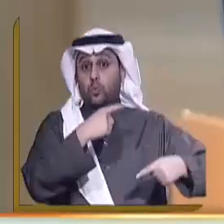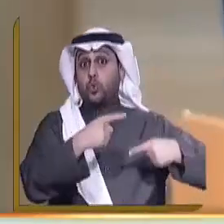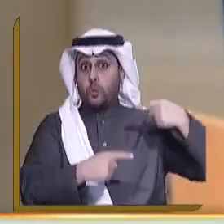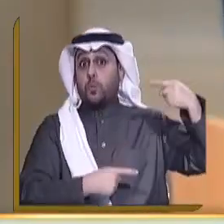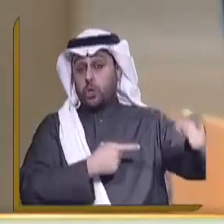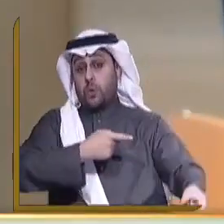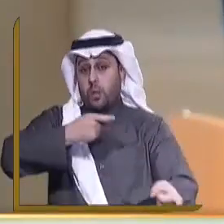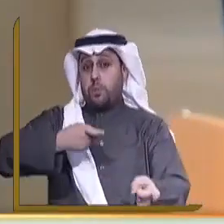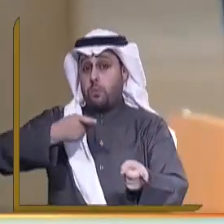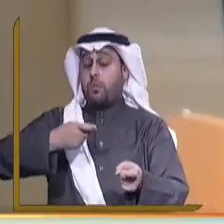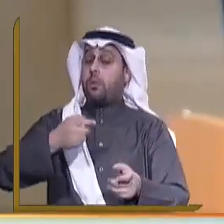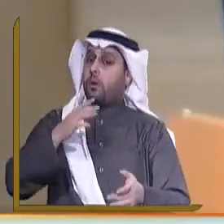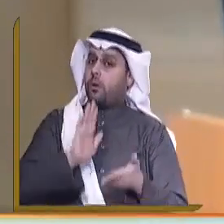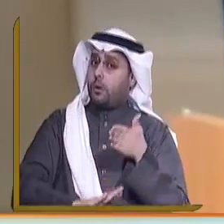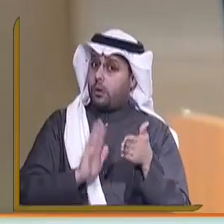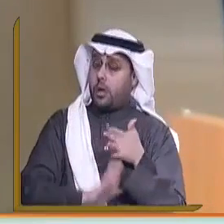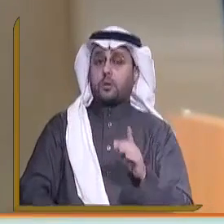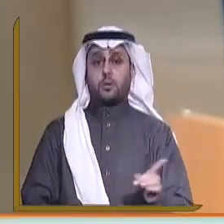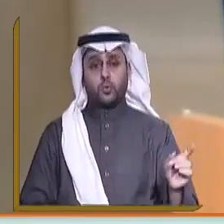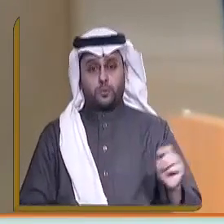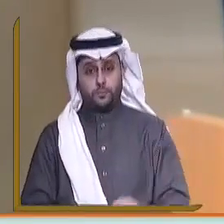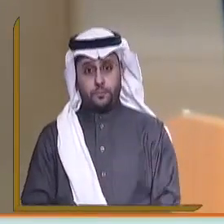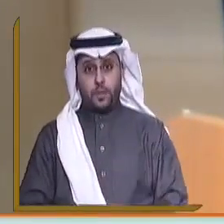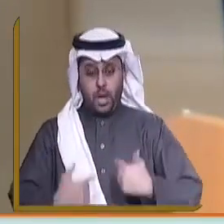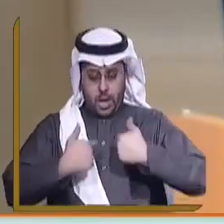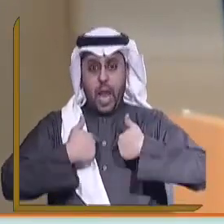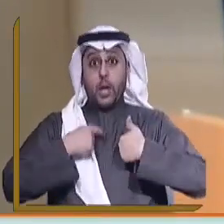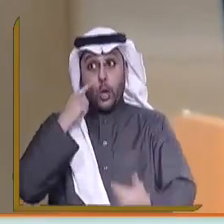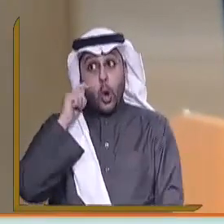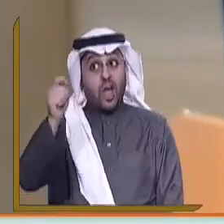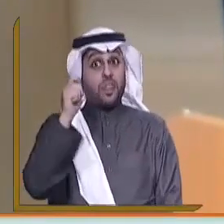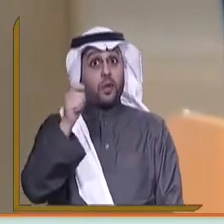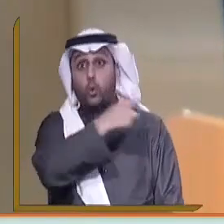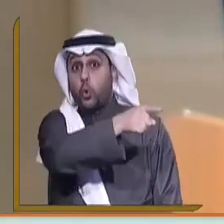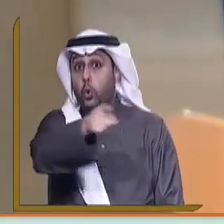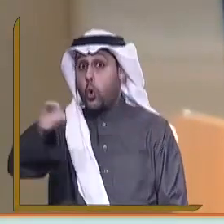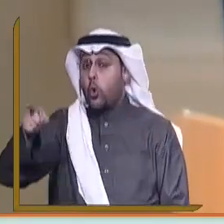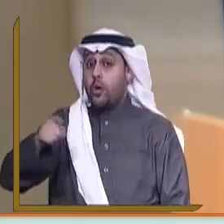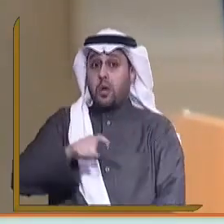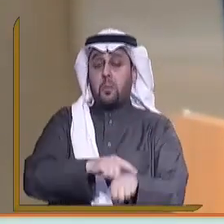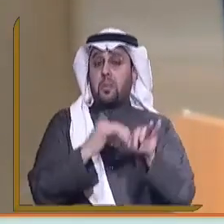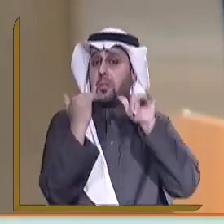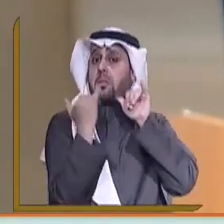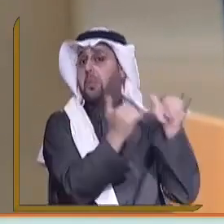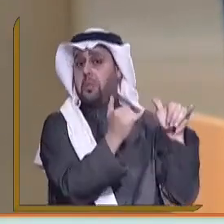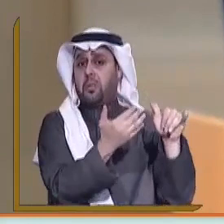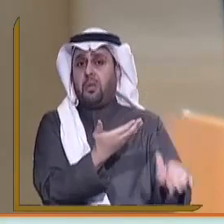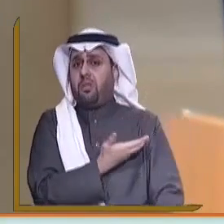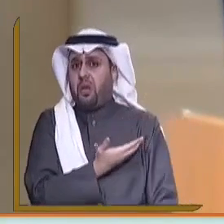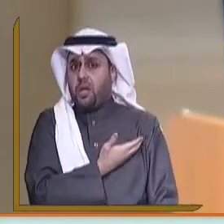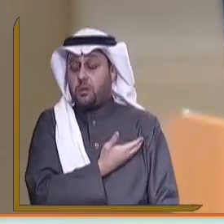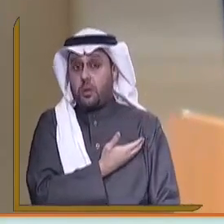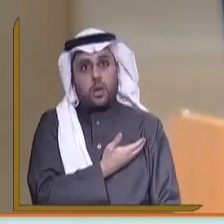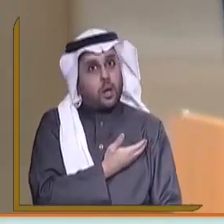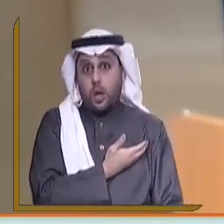اسرائيلي على رفح واننا نحذر من التداعيات الكارثيه لتهديدات اقتحام